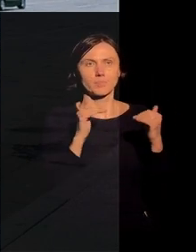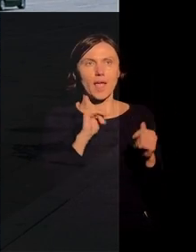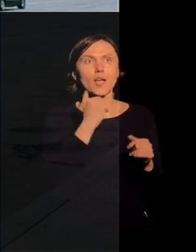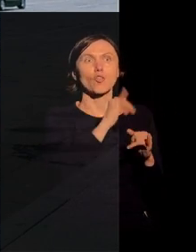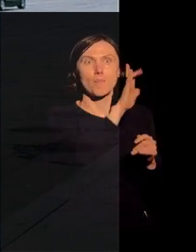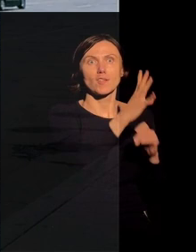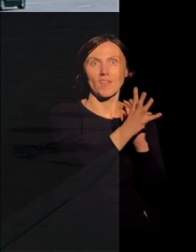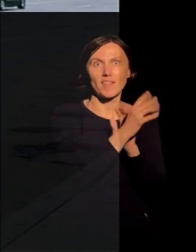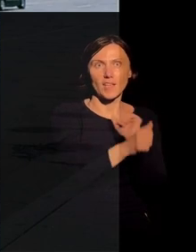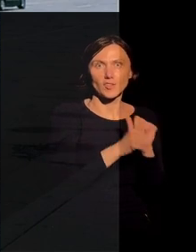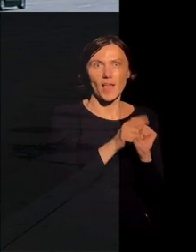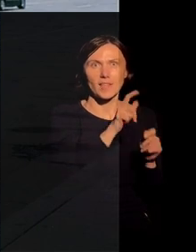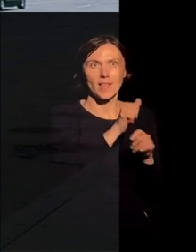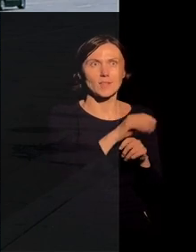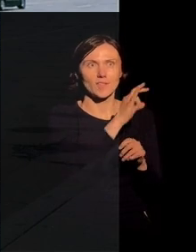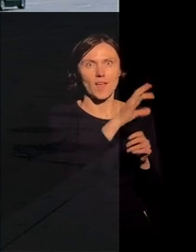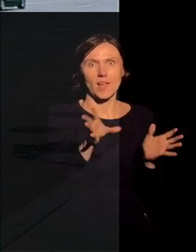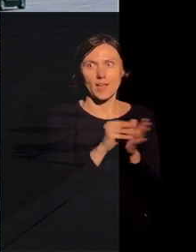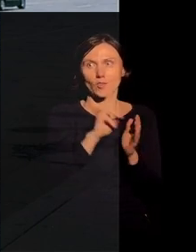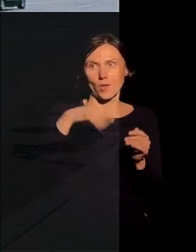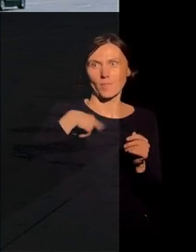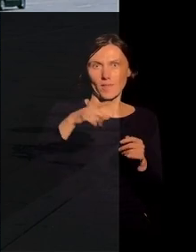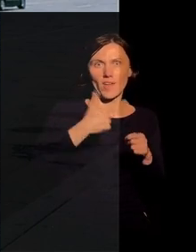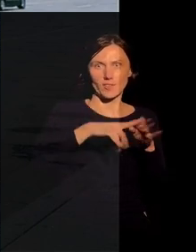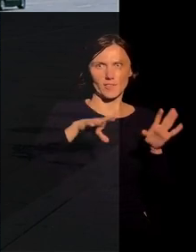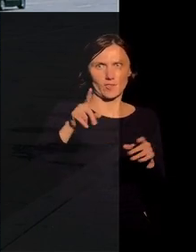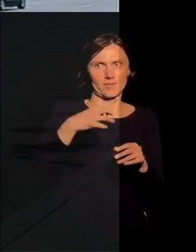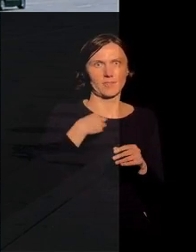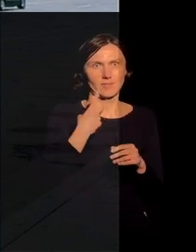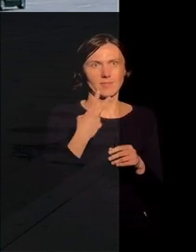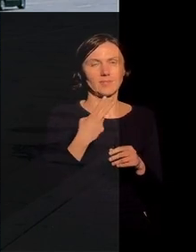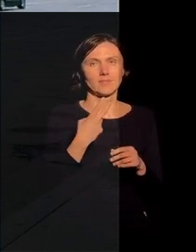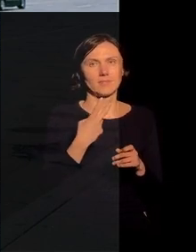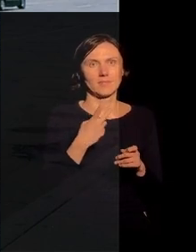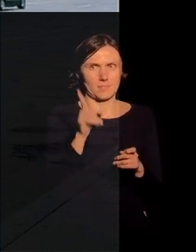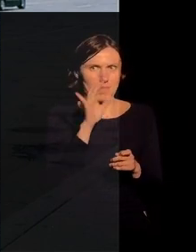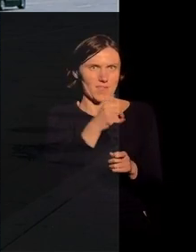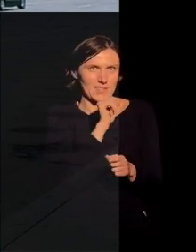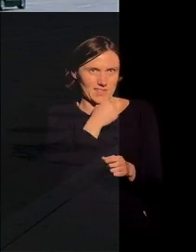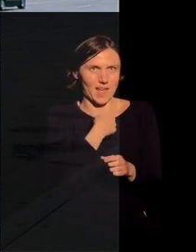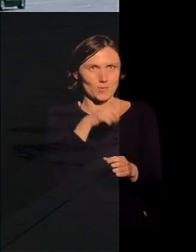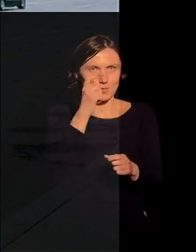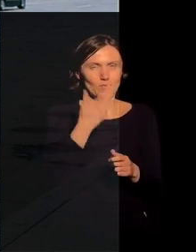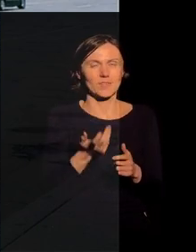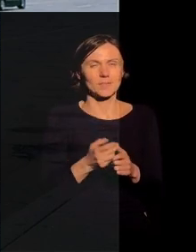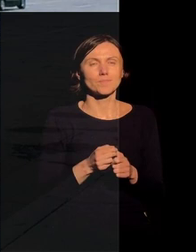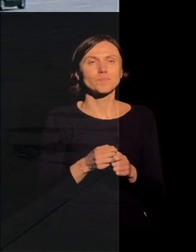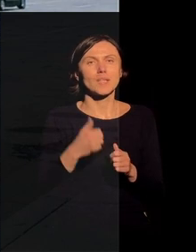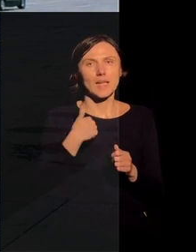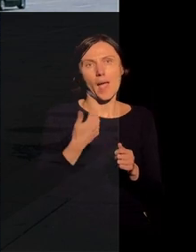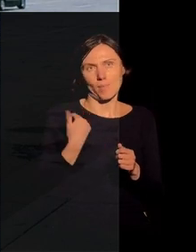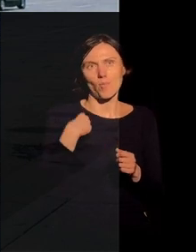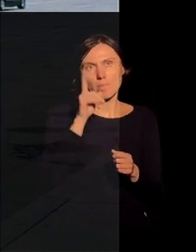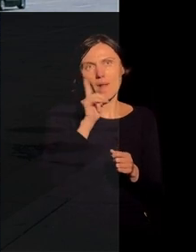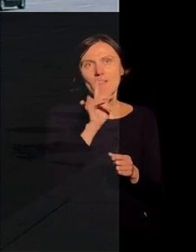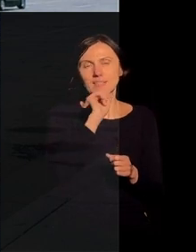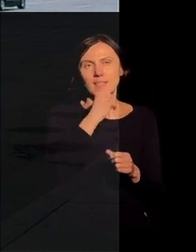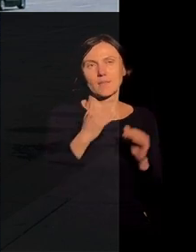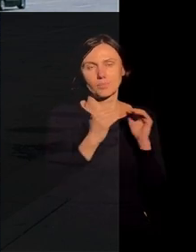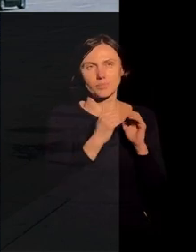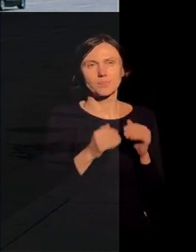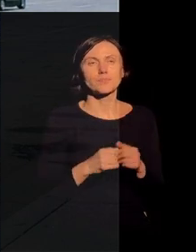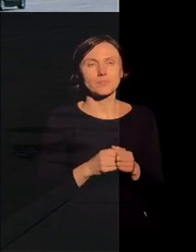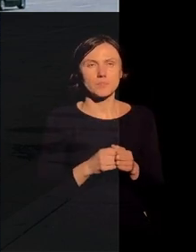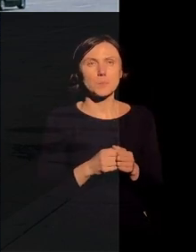ma 19 lat i jest u niego w grupie ktoś, kto ma 29, no to jest stary facet, no. Ja byłem senior właśnie. No i